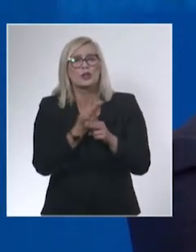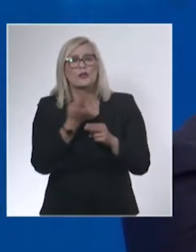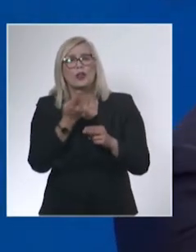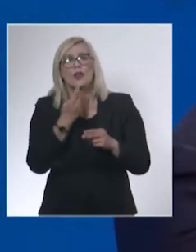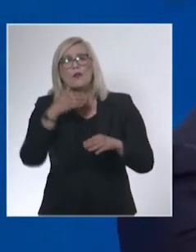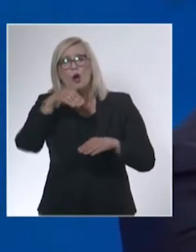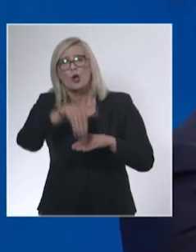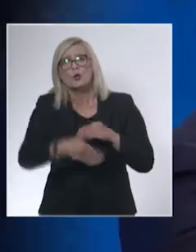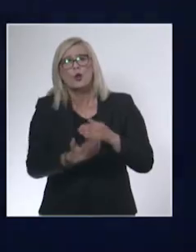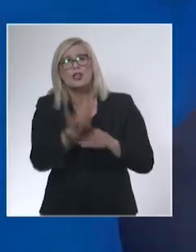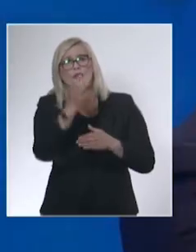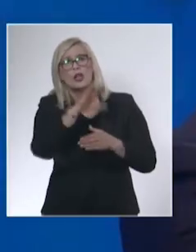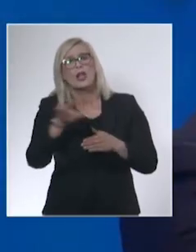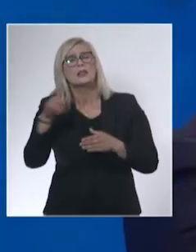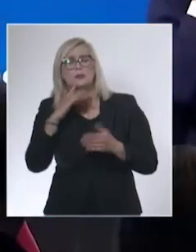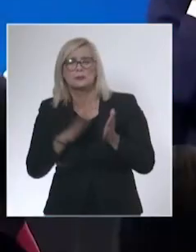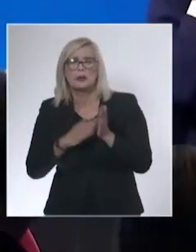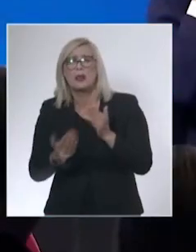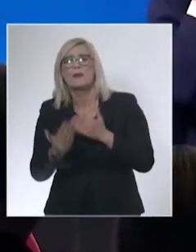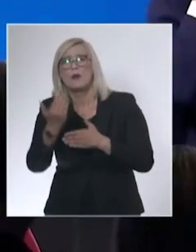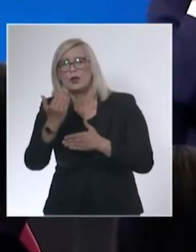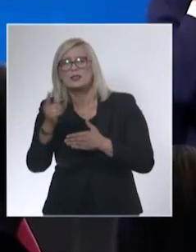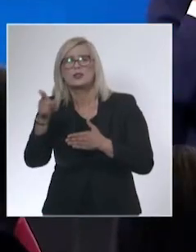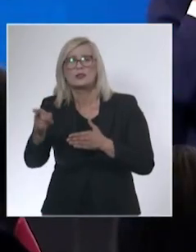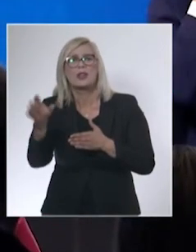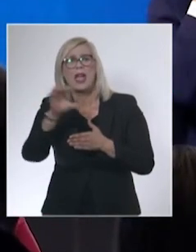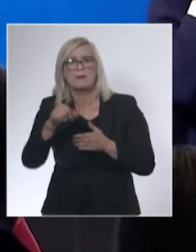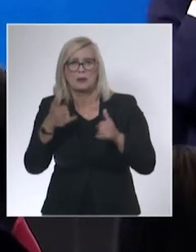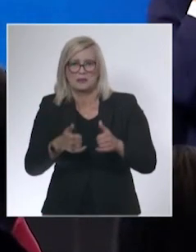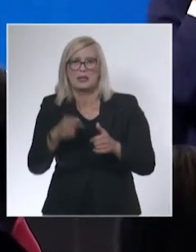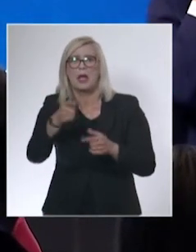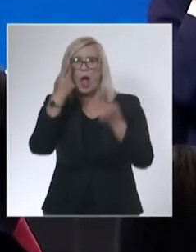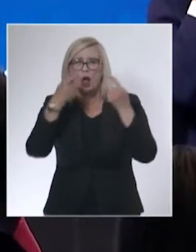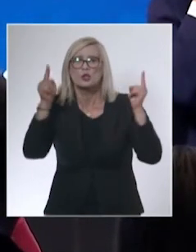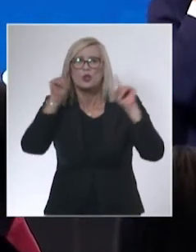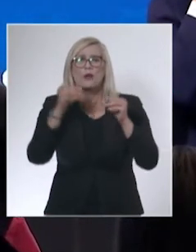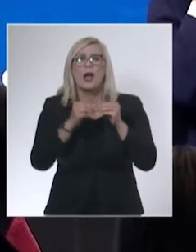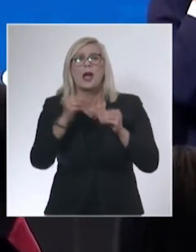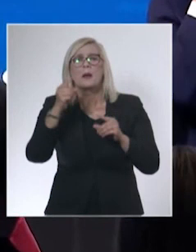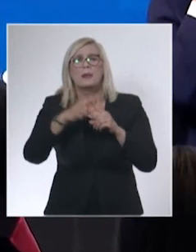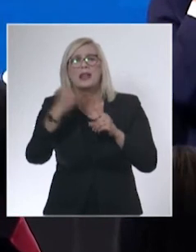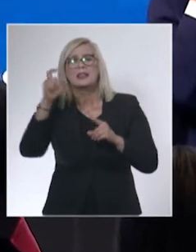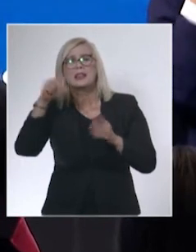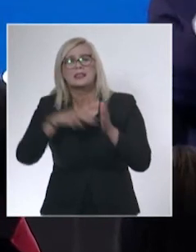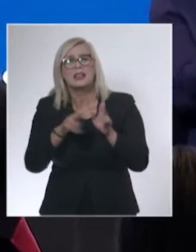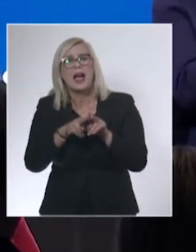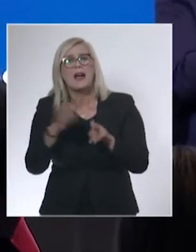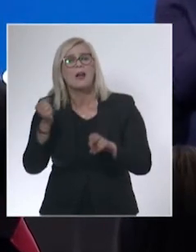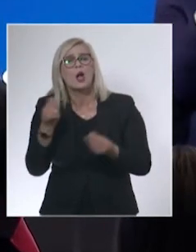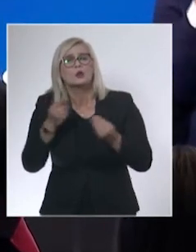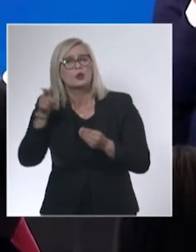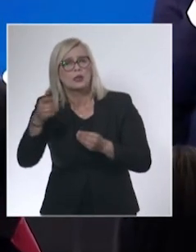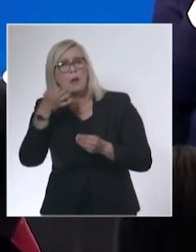причина. Затоа што станаа членки на Европската Унија. И не сум толку млад како дел од публиката што е присутна